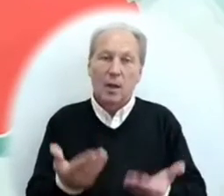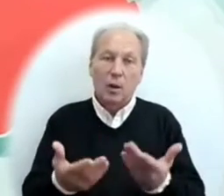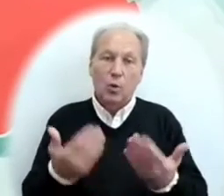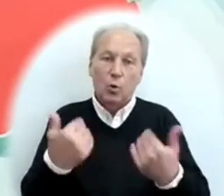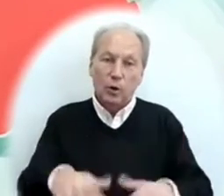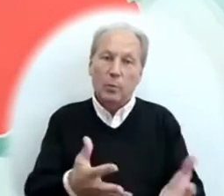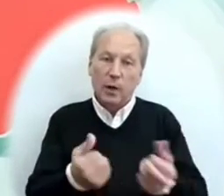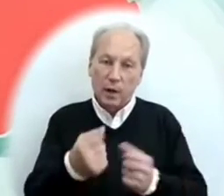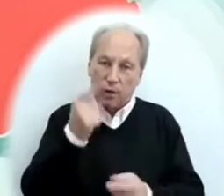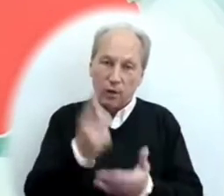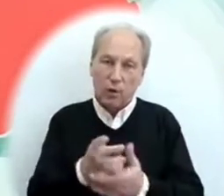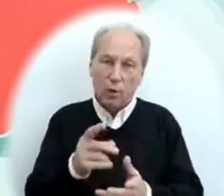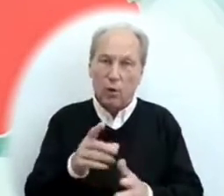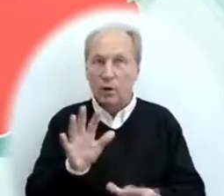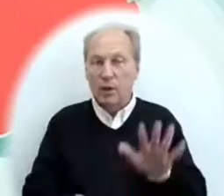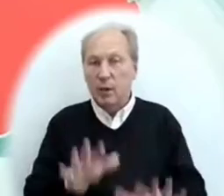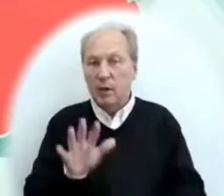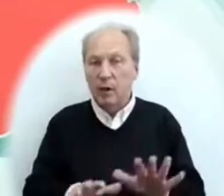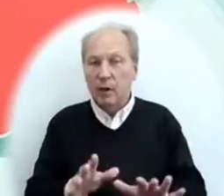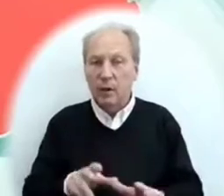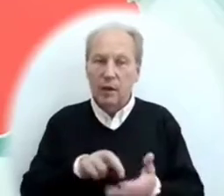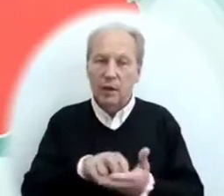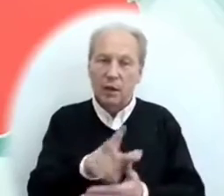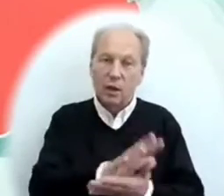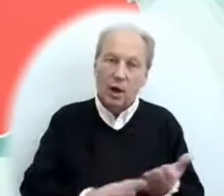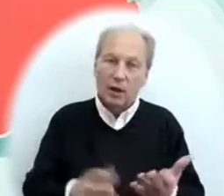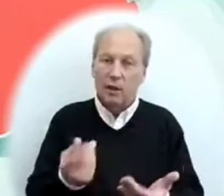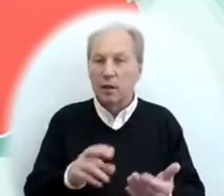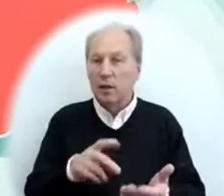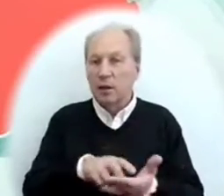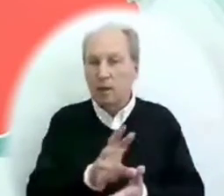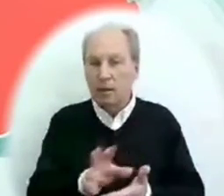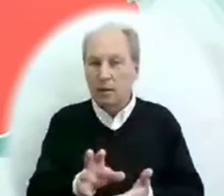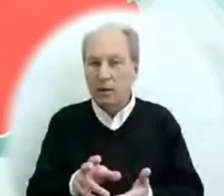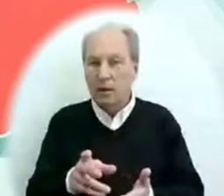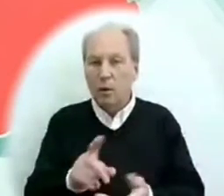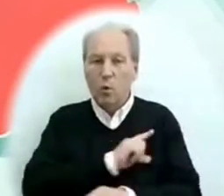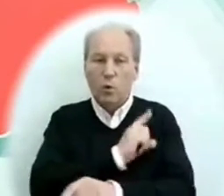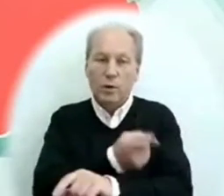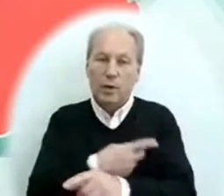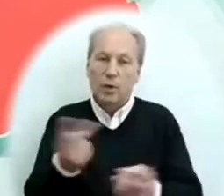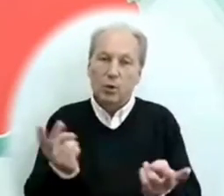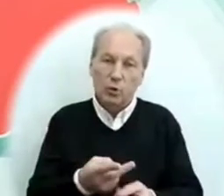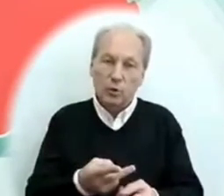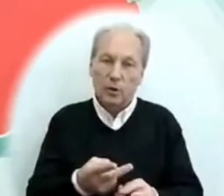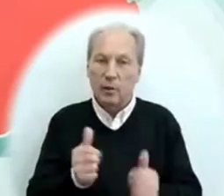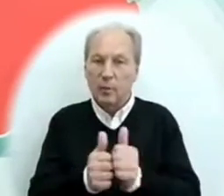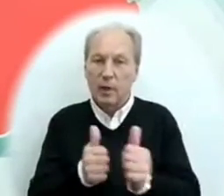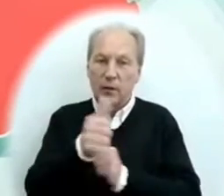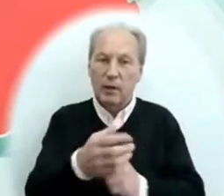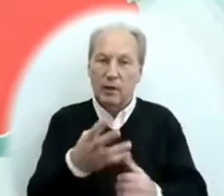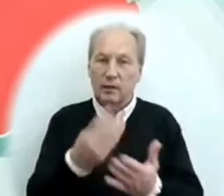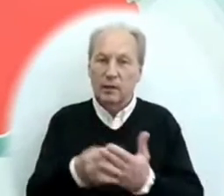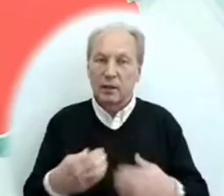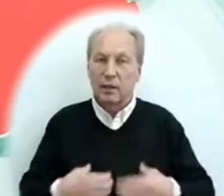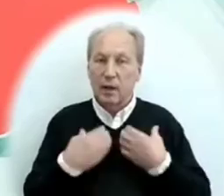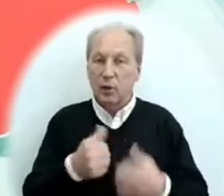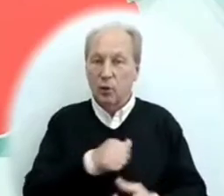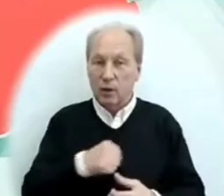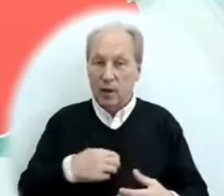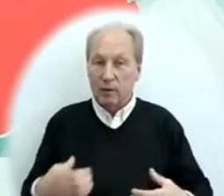но сомневаетесь, идти дальше или не идти, прикладывать эти усилия, преодолевать ли свои страхи. Но самое страшное, это, конечно, самого